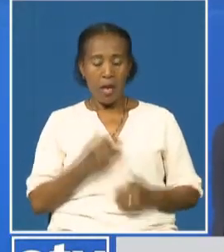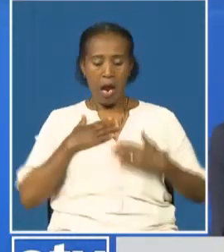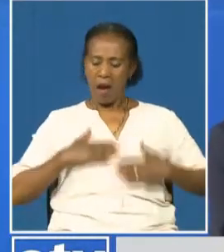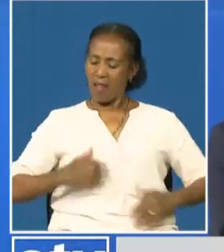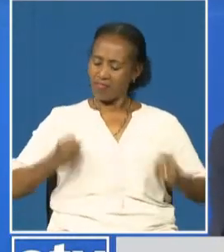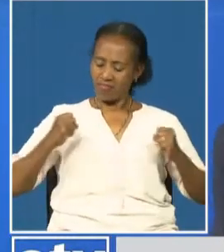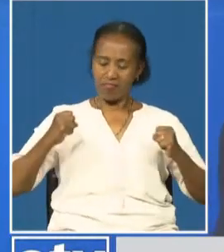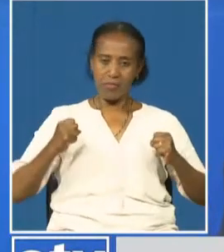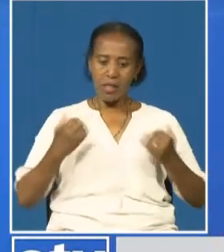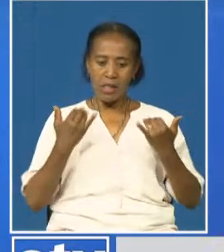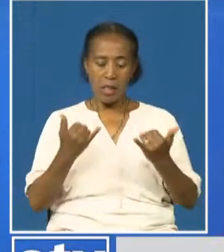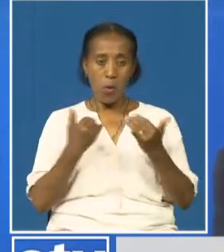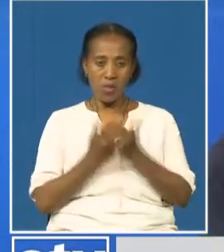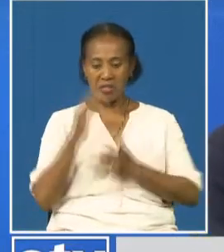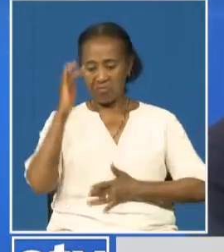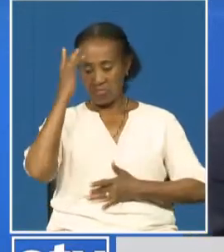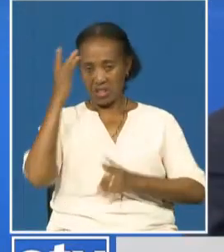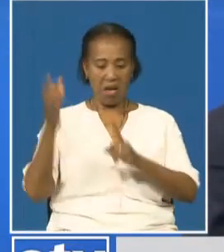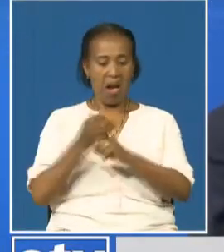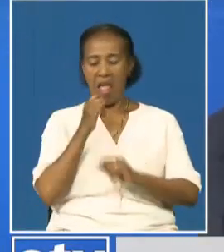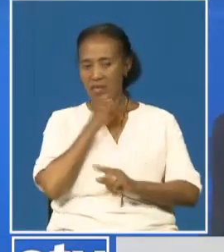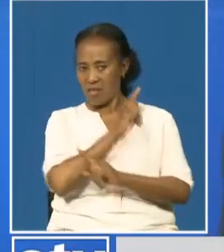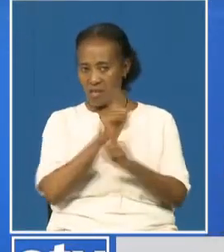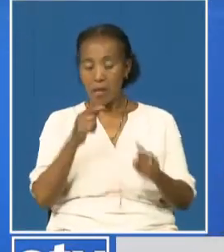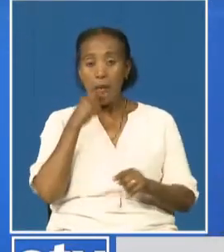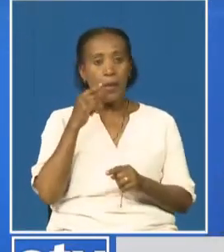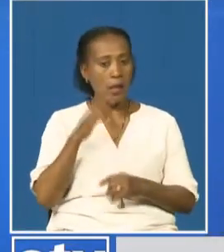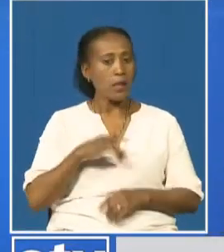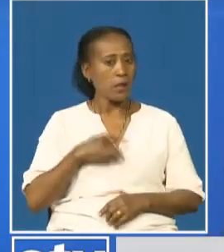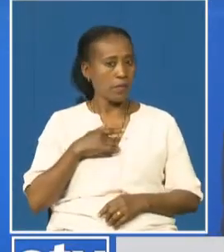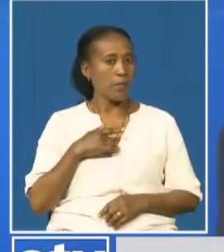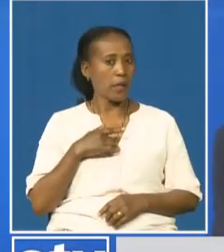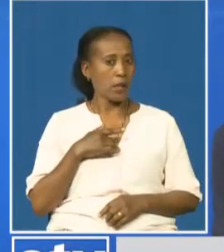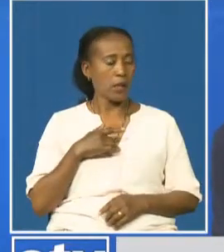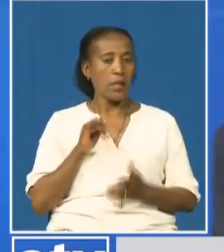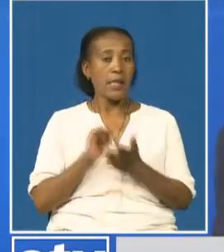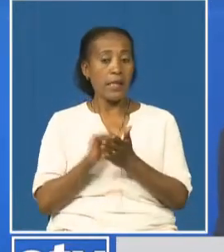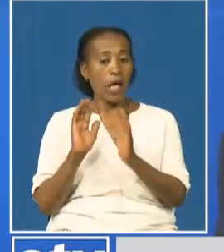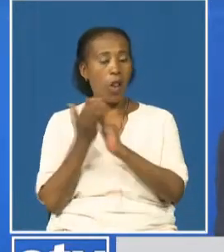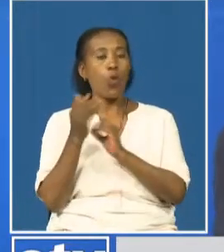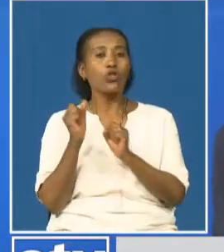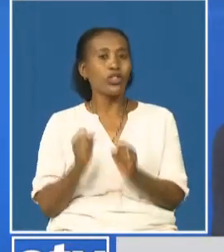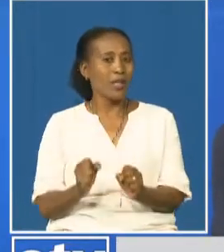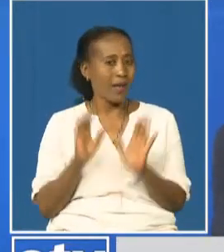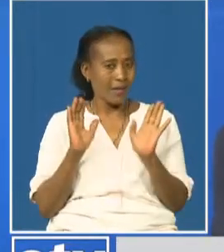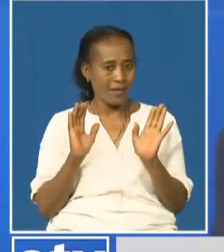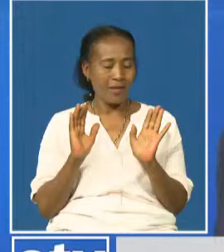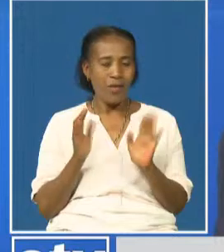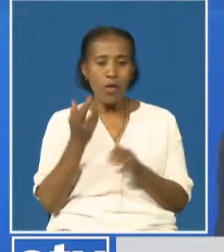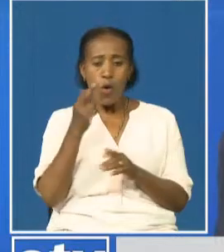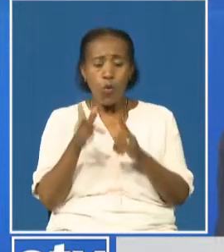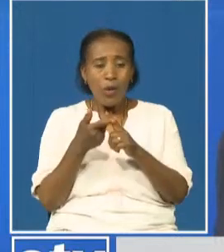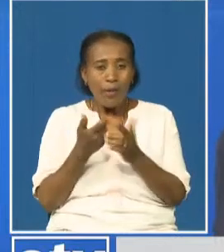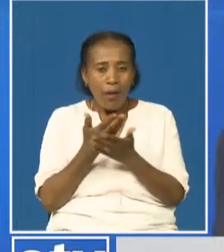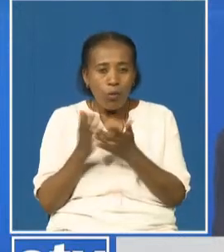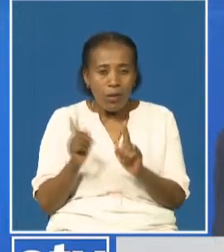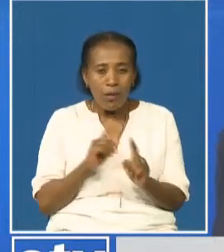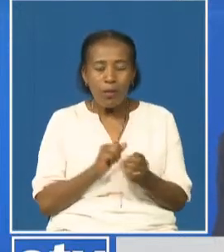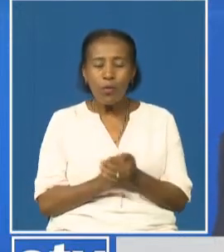አካሌ ጠንካራ ነው እስካሁን ድረስ በሽታ አልያዘኝም የሚል አይነት ስሜት ሊኖር ከዛ ሊሆን ይችላል